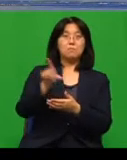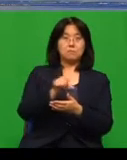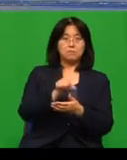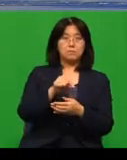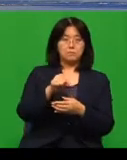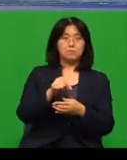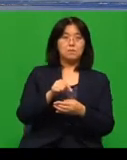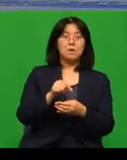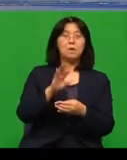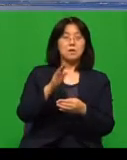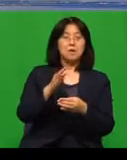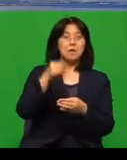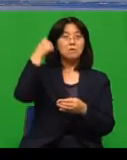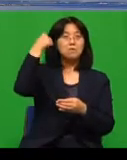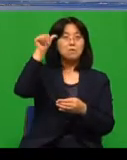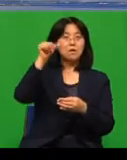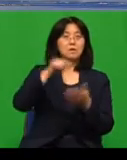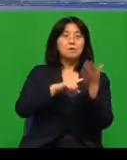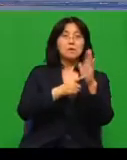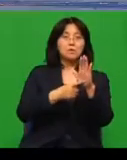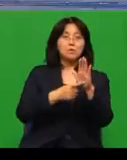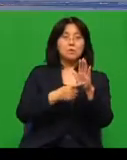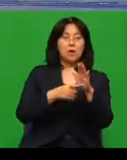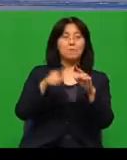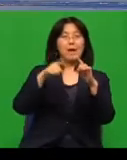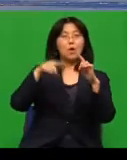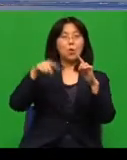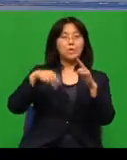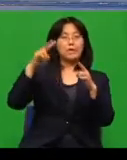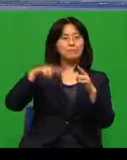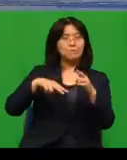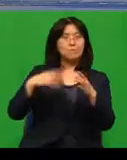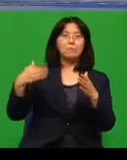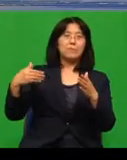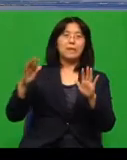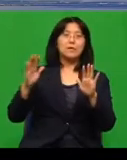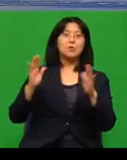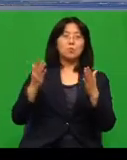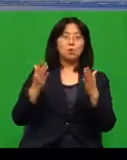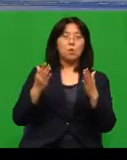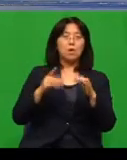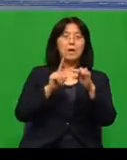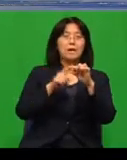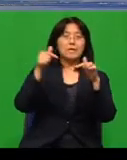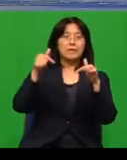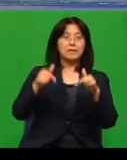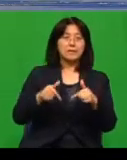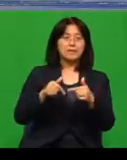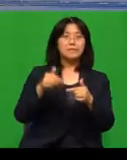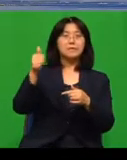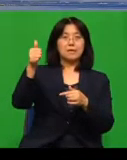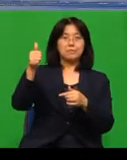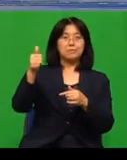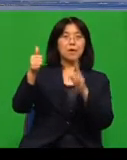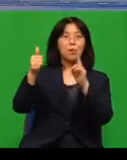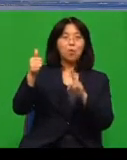式にはなかなか認められませんが、中西進先生であると多くの人が思っている